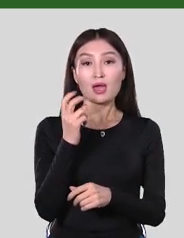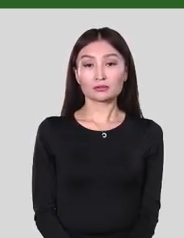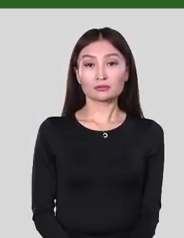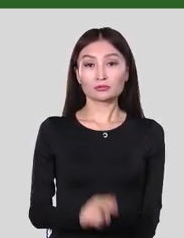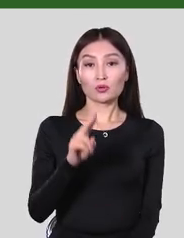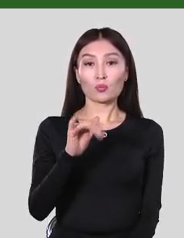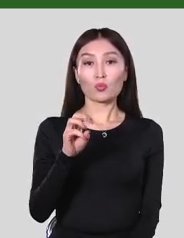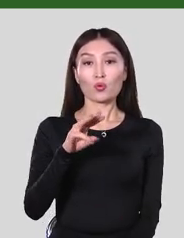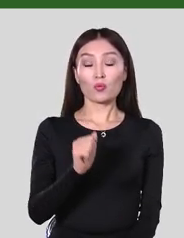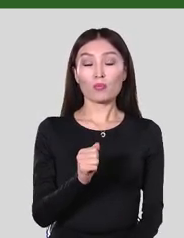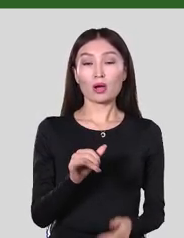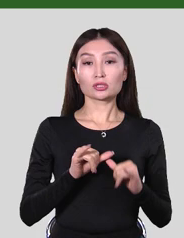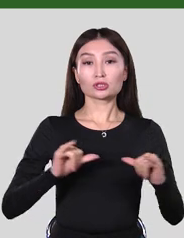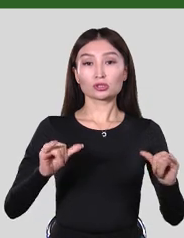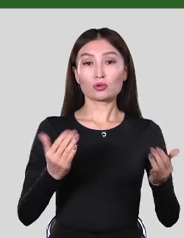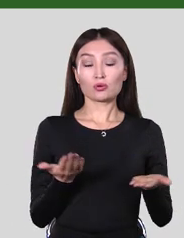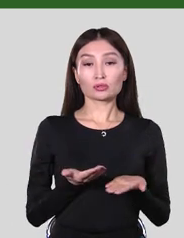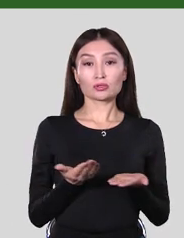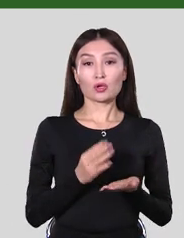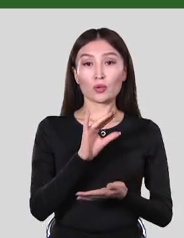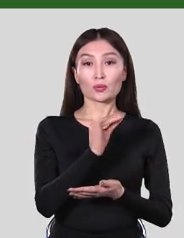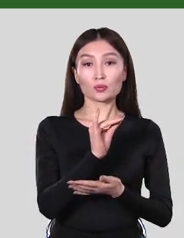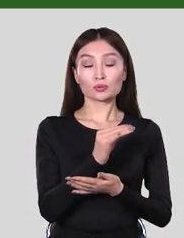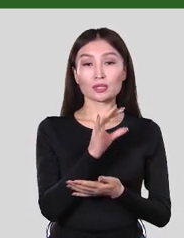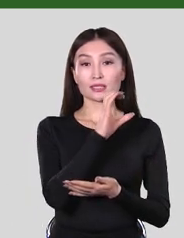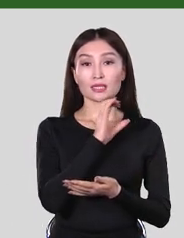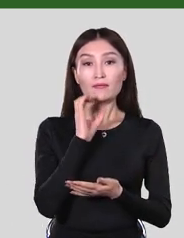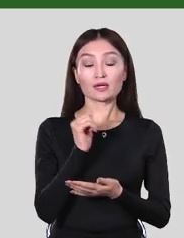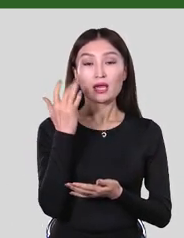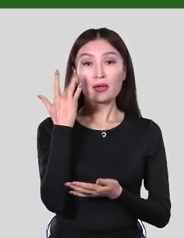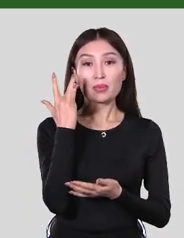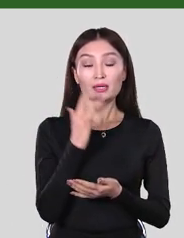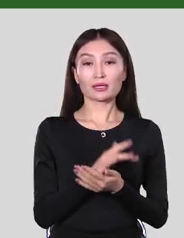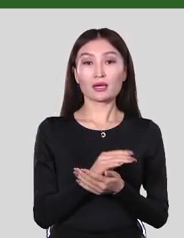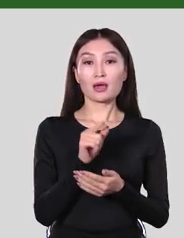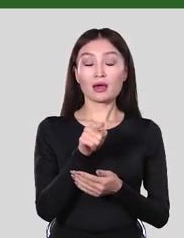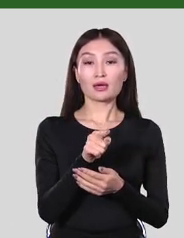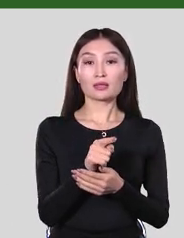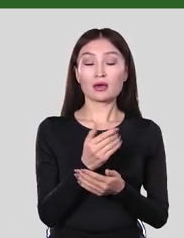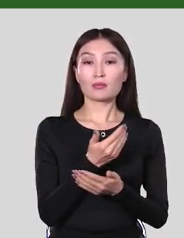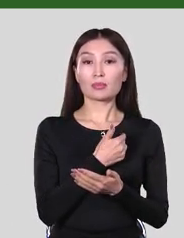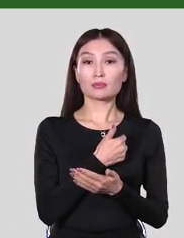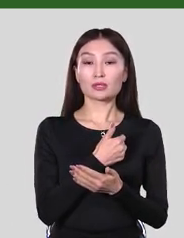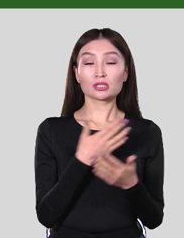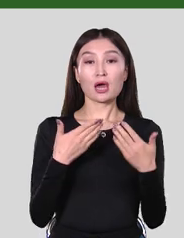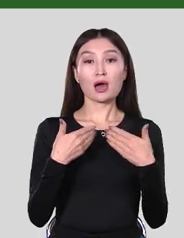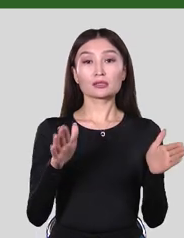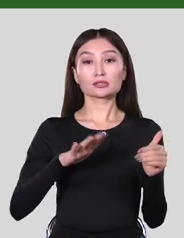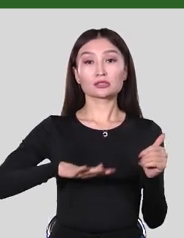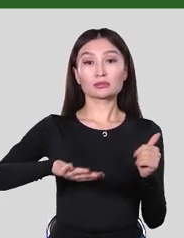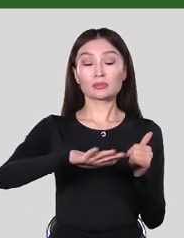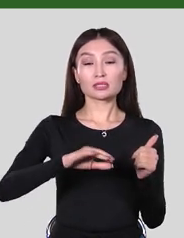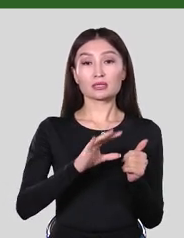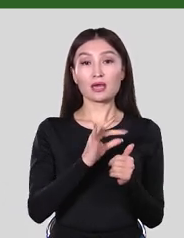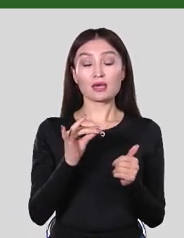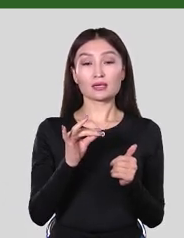хищнике. Пума очень широко распространена в Южной и Северной Америке. Она предпочитает открытые пространства